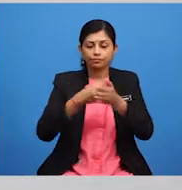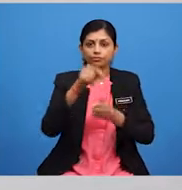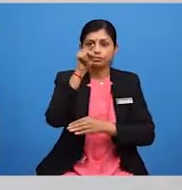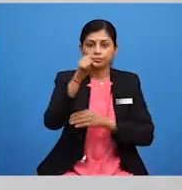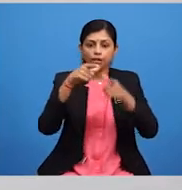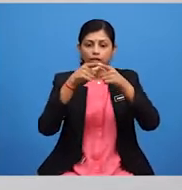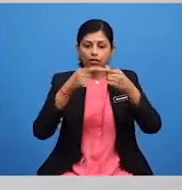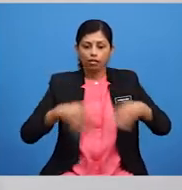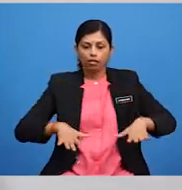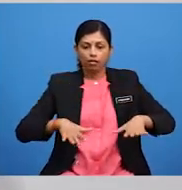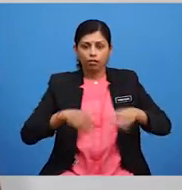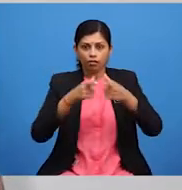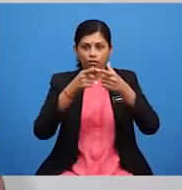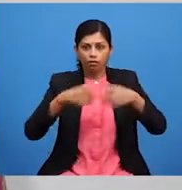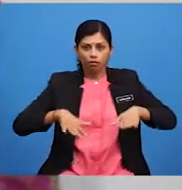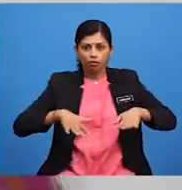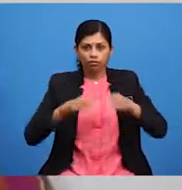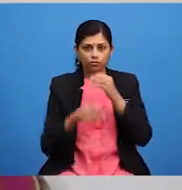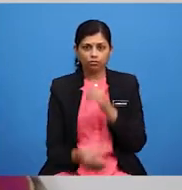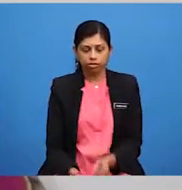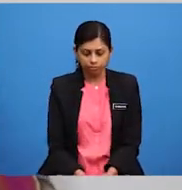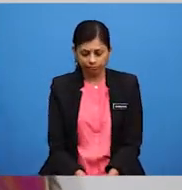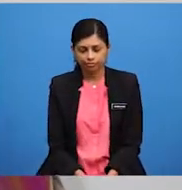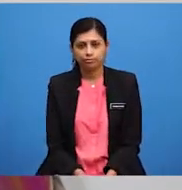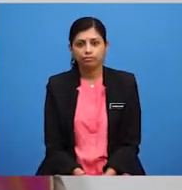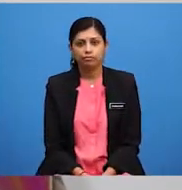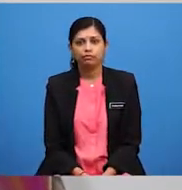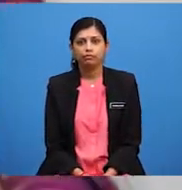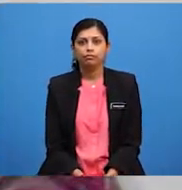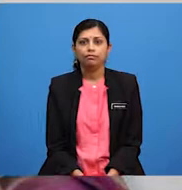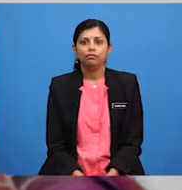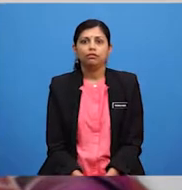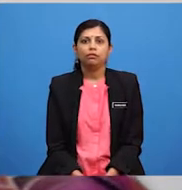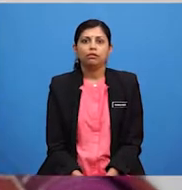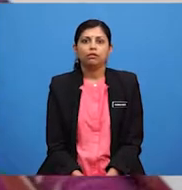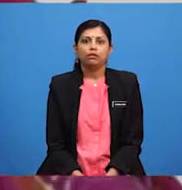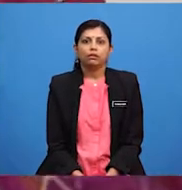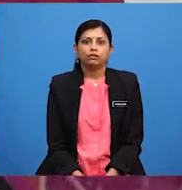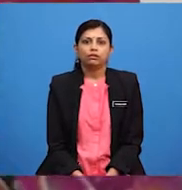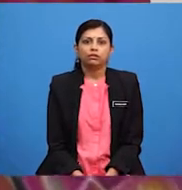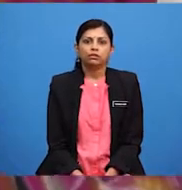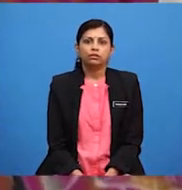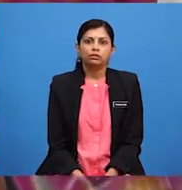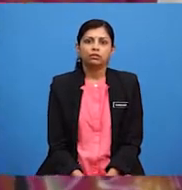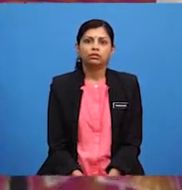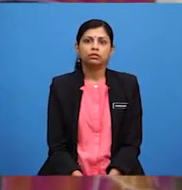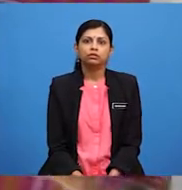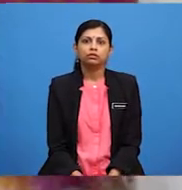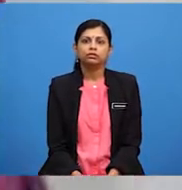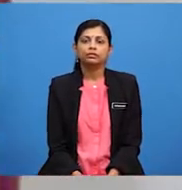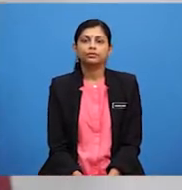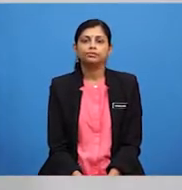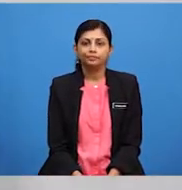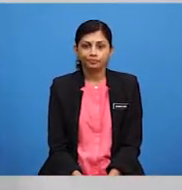garisan perspektif ke titik lenyap seperti yang sedang cikgu lakukan. Dari titik A ke titik